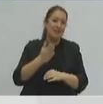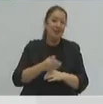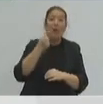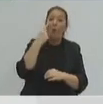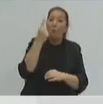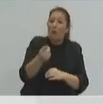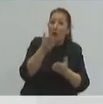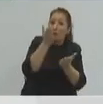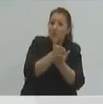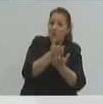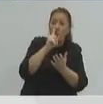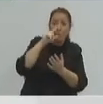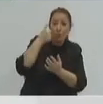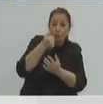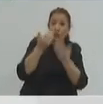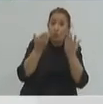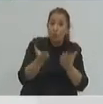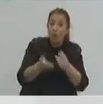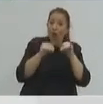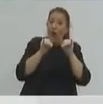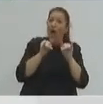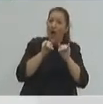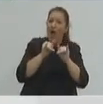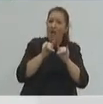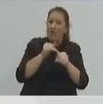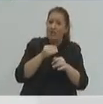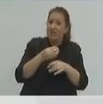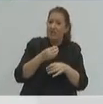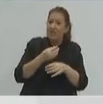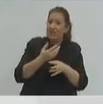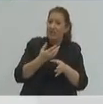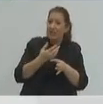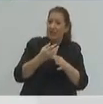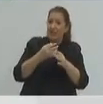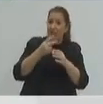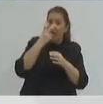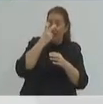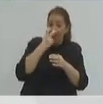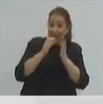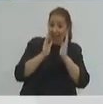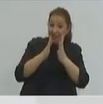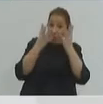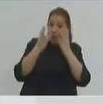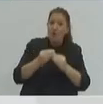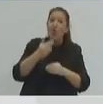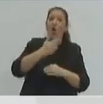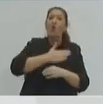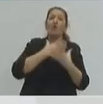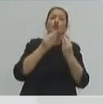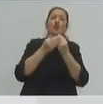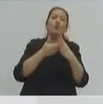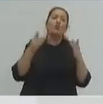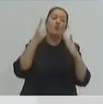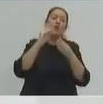Bakın, Mezarlıklar Müdürlüğü aynı hassasiyetle çalışmaya devam etse de önünde çok büyük bir problem var.